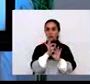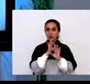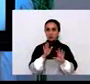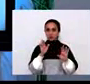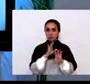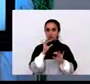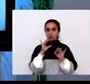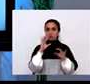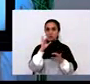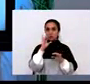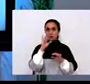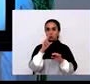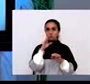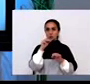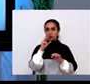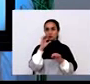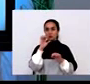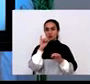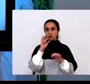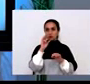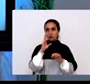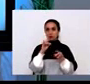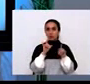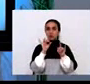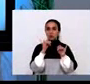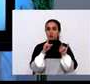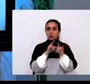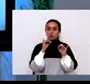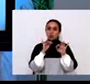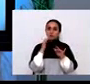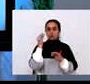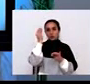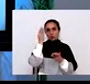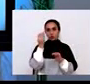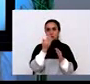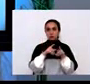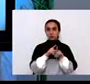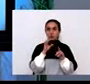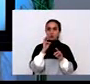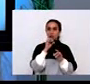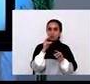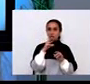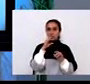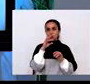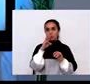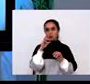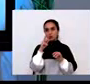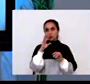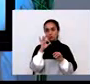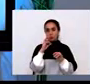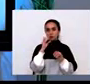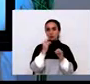Пример с союзом «как так и» характерен больше для делового или научного стиля, а вот не только, но и